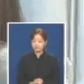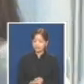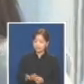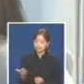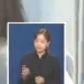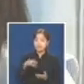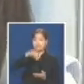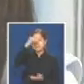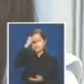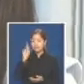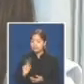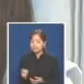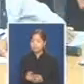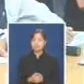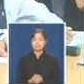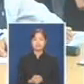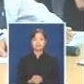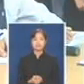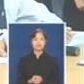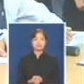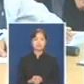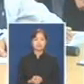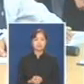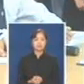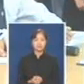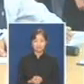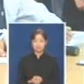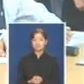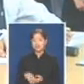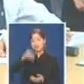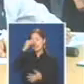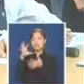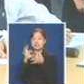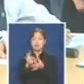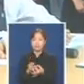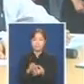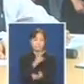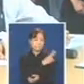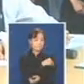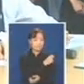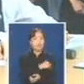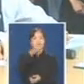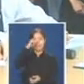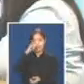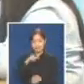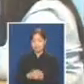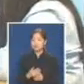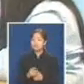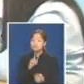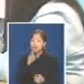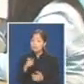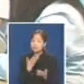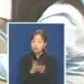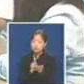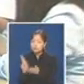เรียนอยู่คณะ วิทยาลัยมวยไทยศึกษาและการแพทย์แผนไทยค่ะ ค่ะทุกวันนี้กู้กยศ.เท่าไหร่คะ กู้ทั้งค่